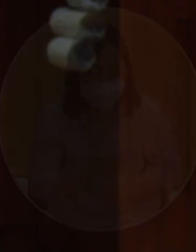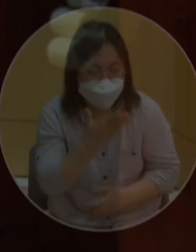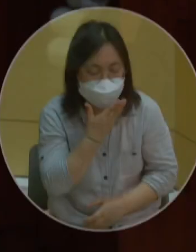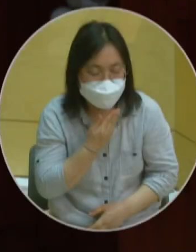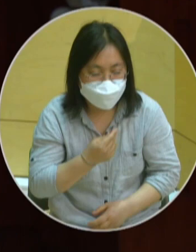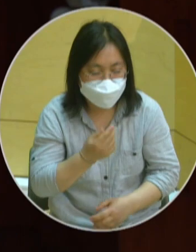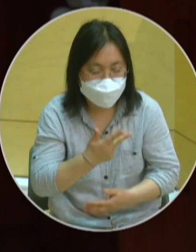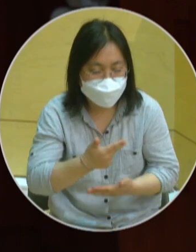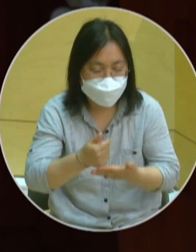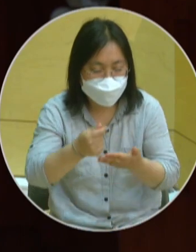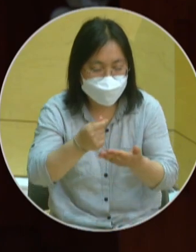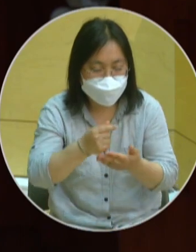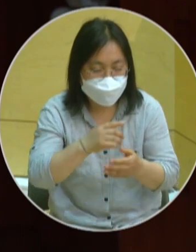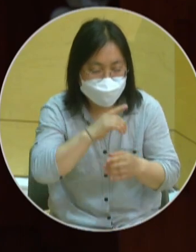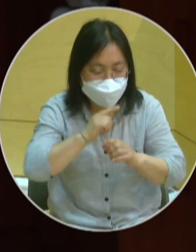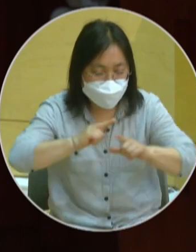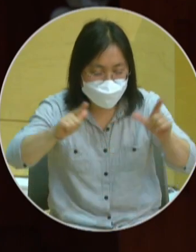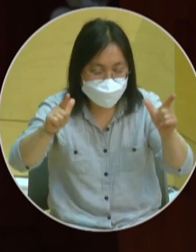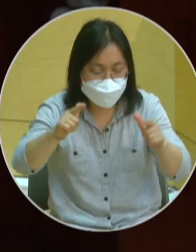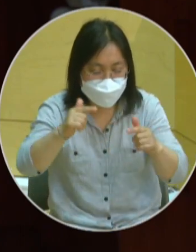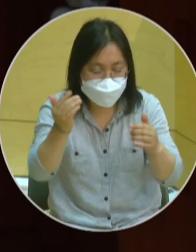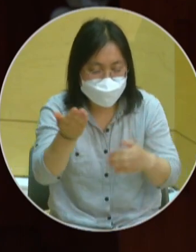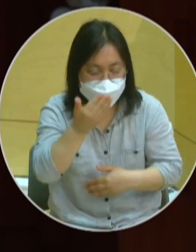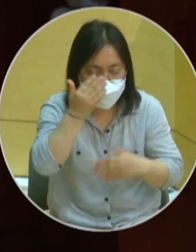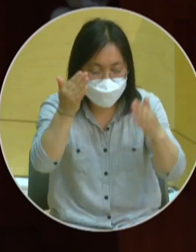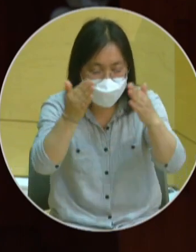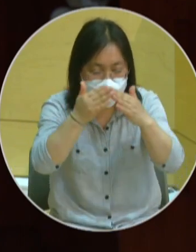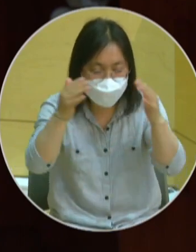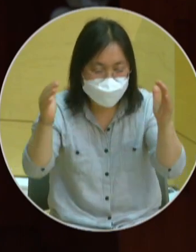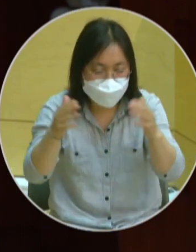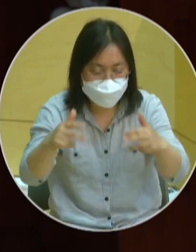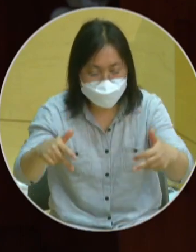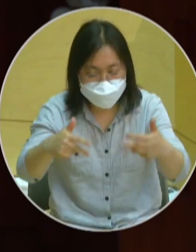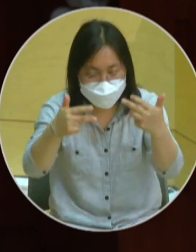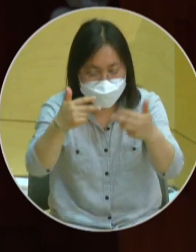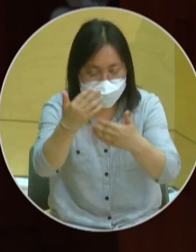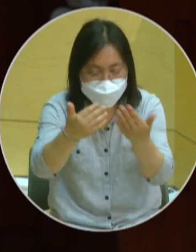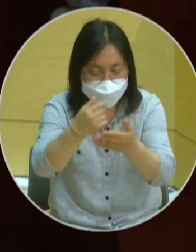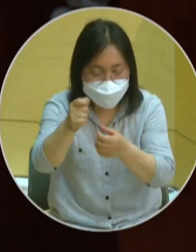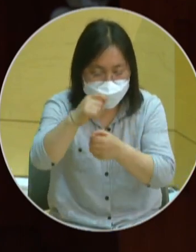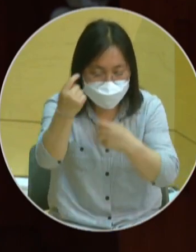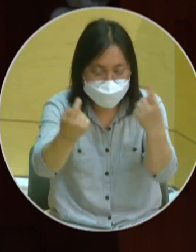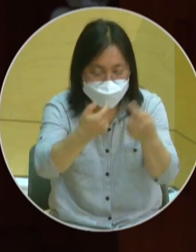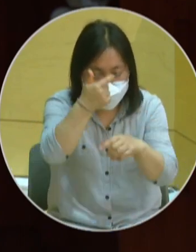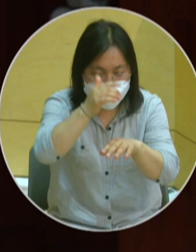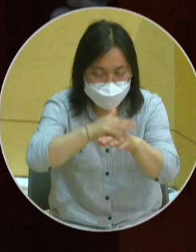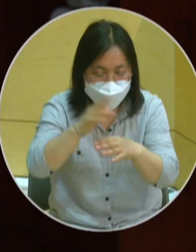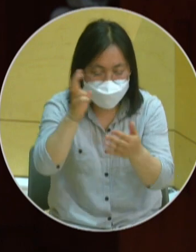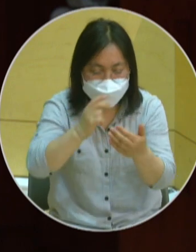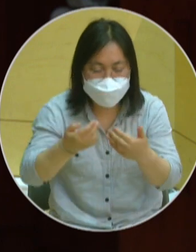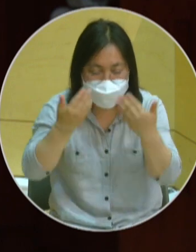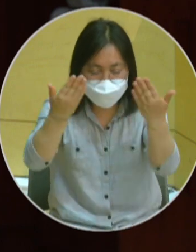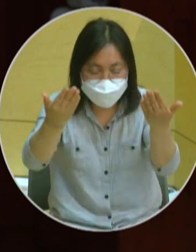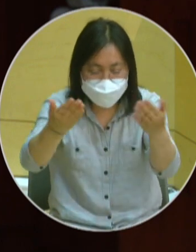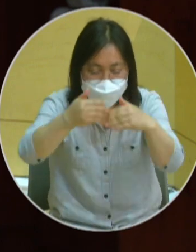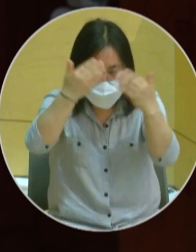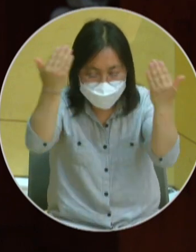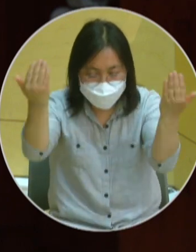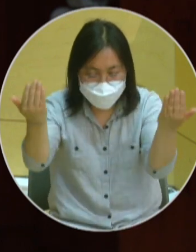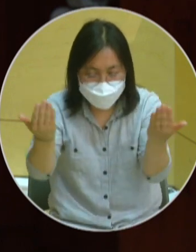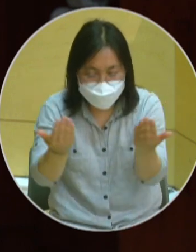복된 주일 성전에 모여 또 영상으로 아버지 앞에 나와 예배와 찬양 드리게 하시니 모든